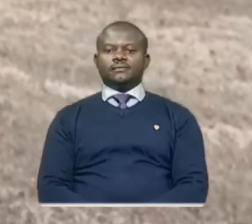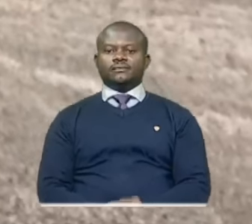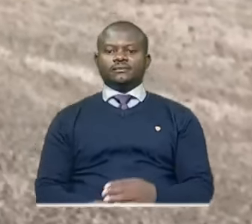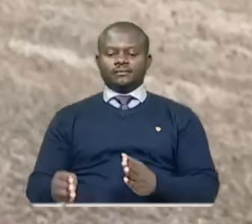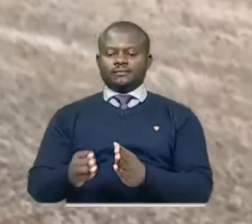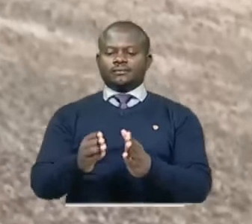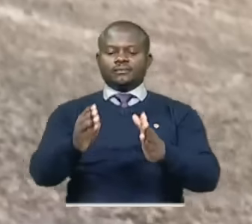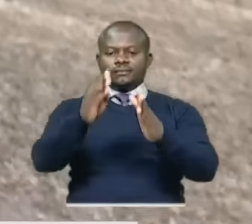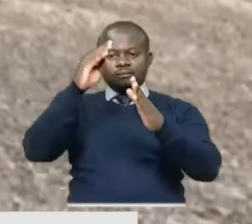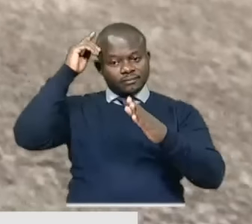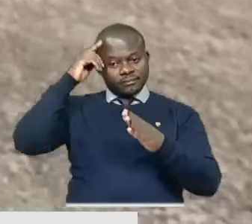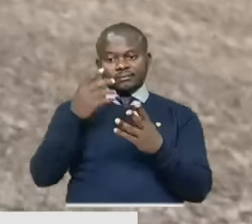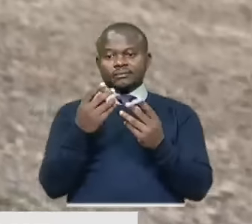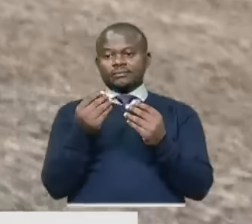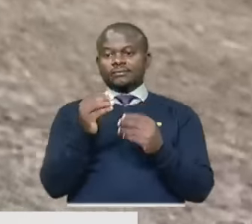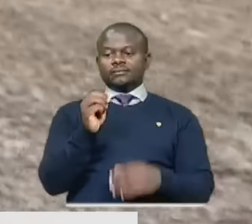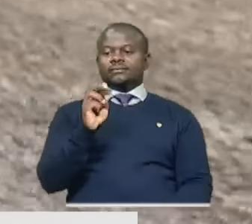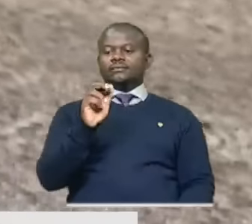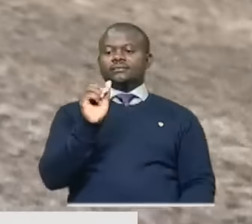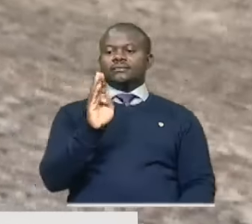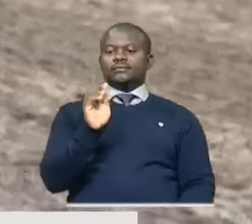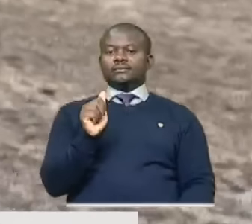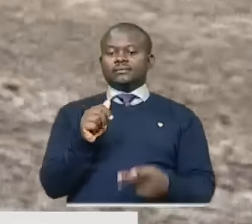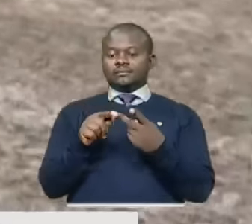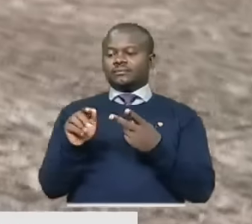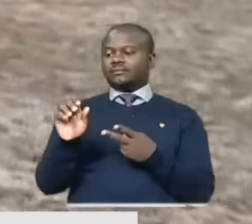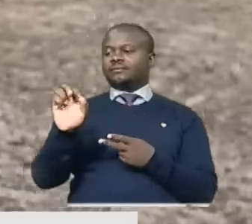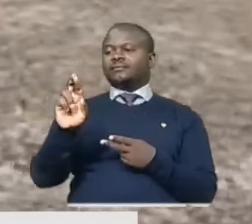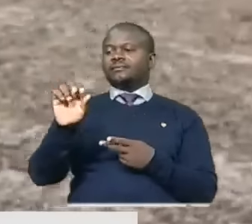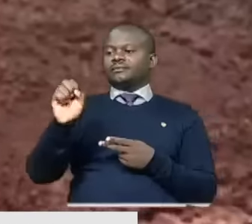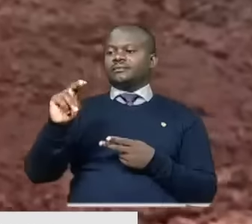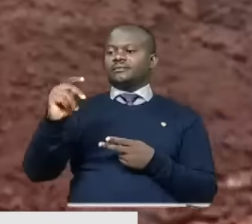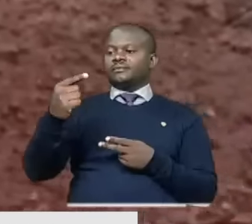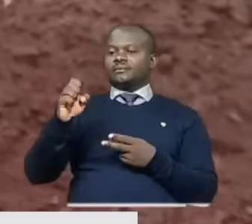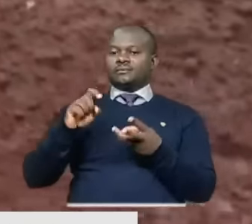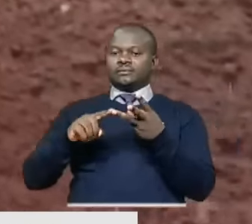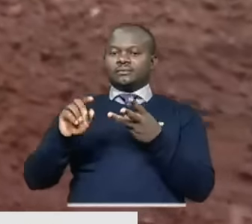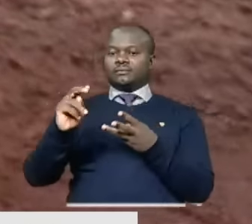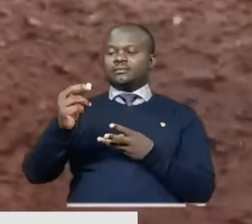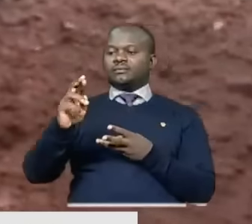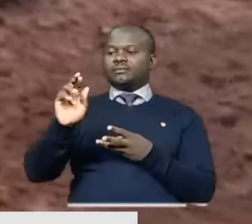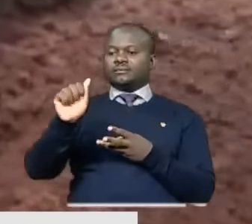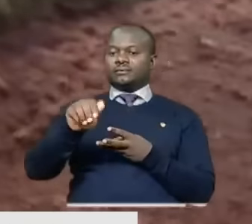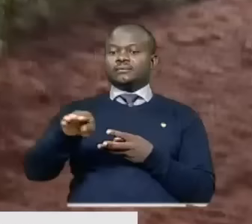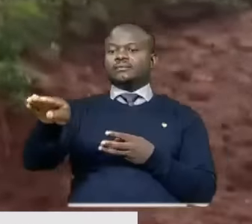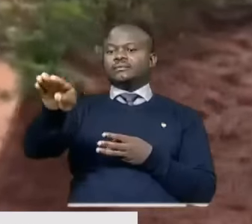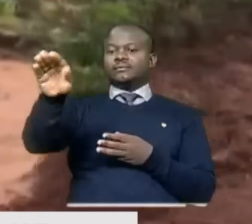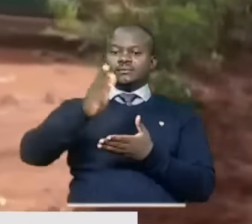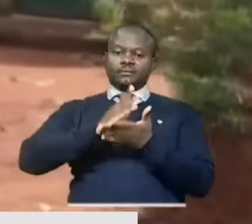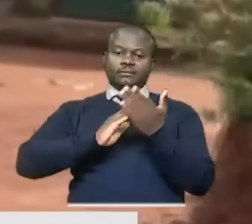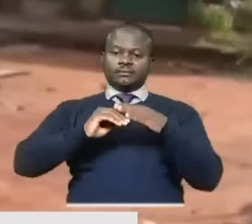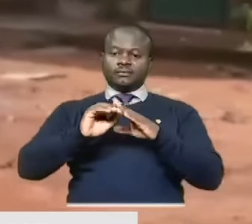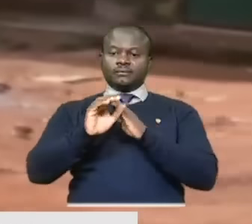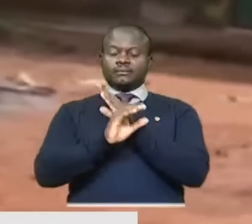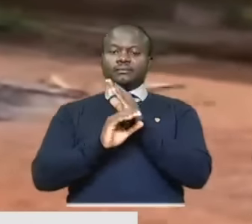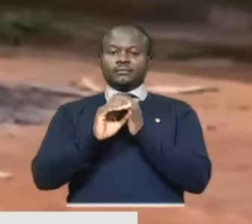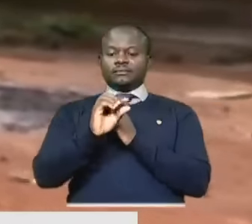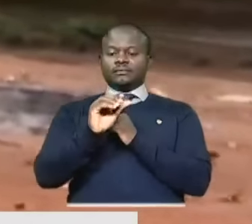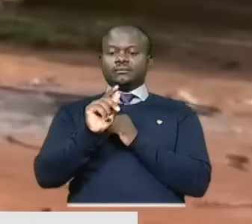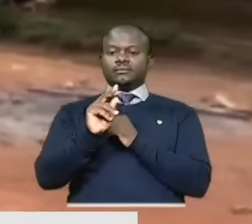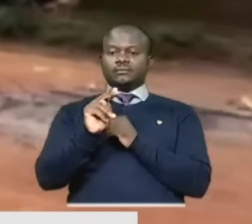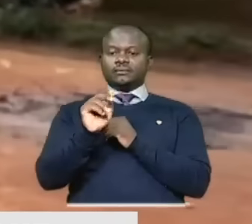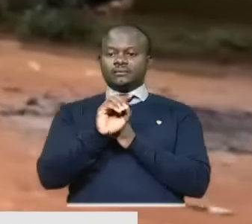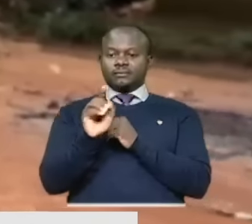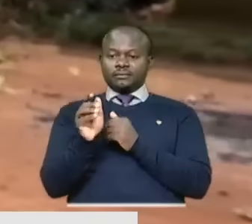muhanda wa kaburimbo yoroheje witwa Maraba Rusenge Ngera urimo kubakwa mu karere ka Nyaruguru, bamwe mu batuye mu kagari ka Gikunzi mu murenge wa Rusenge